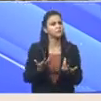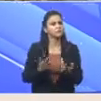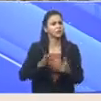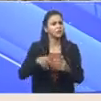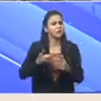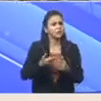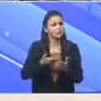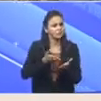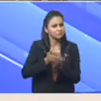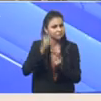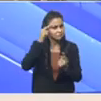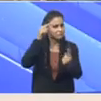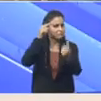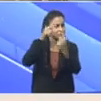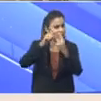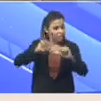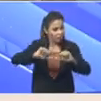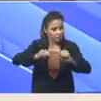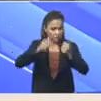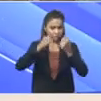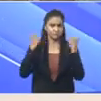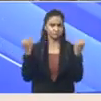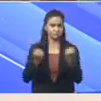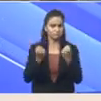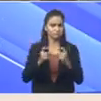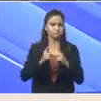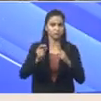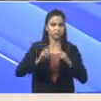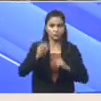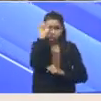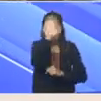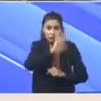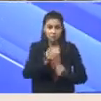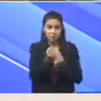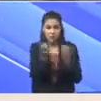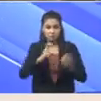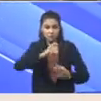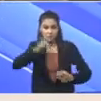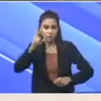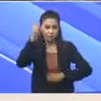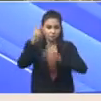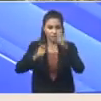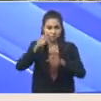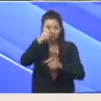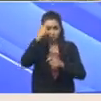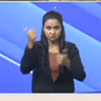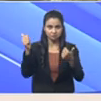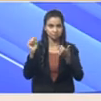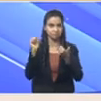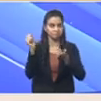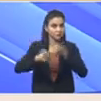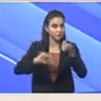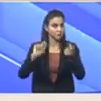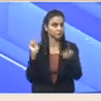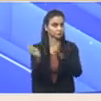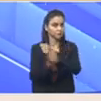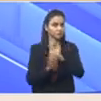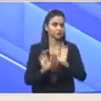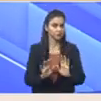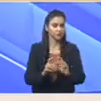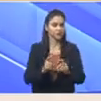एक संकल्प को पूरा करने का साहस देश के करोड़ों लोगों का भाग्य बदल सकता है।